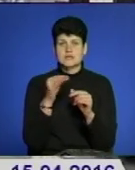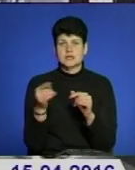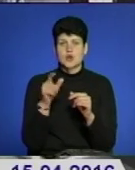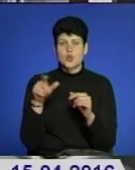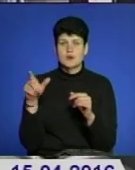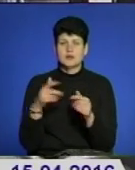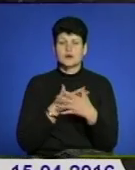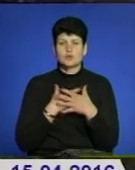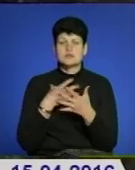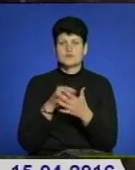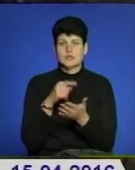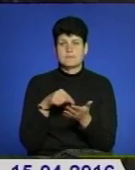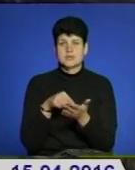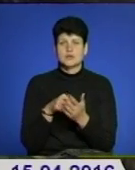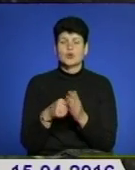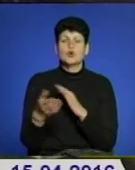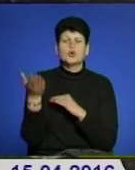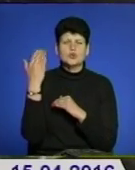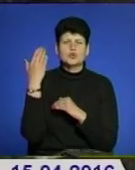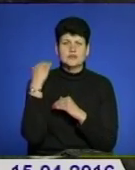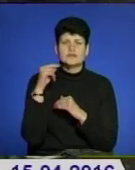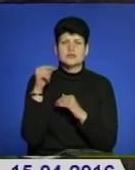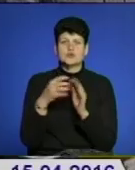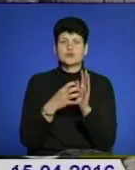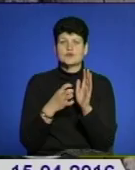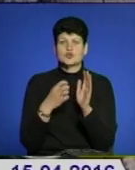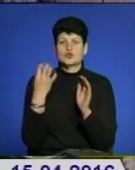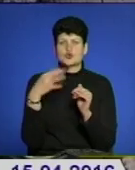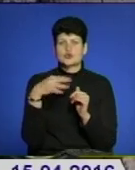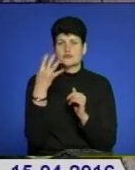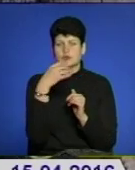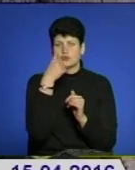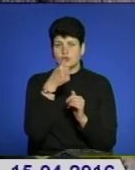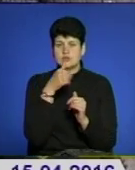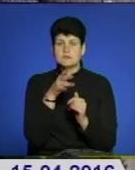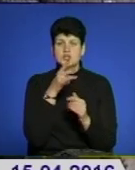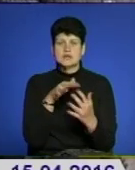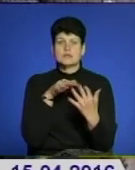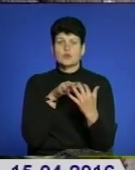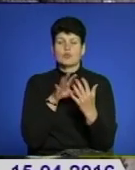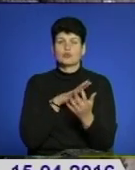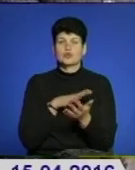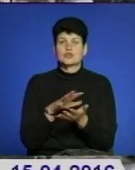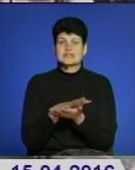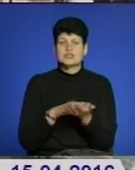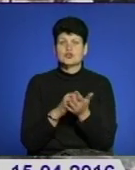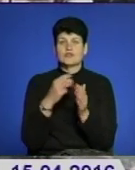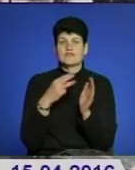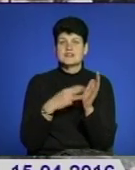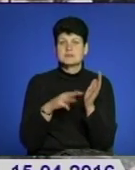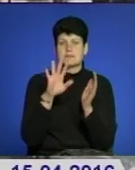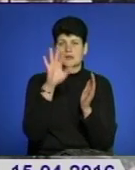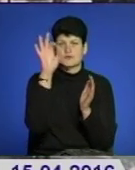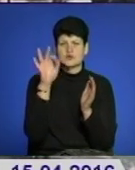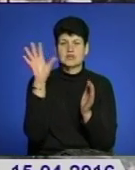тернополян, які люблять своє місто. Тоді, у далекому 1944 році, під час боїв, було знищено майже